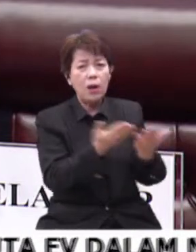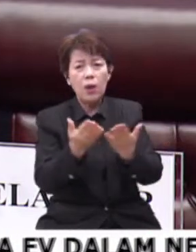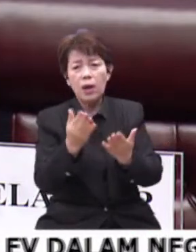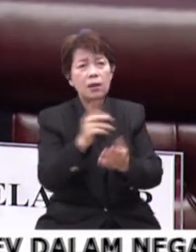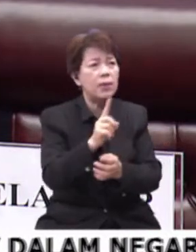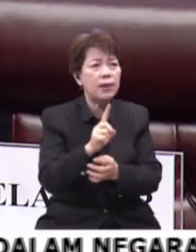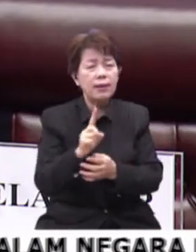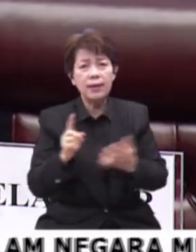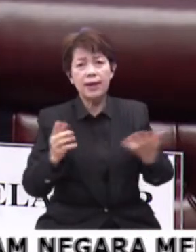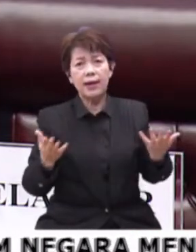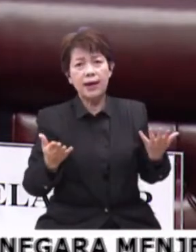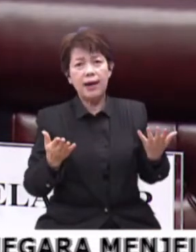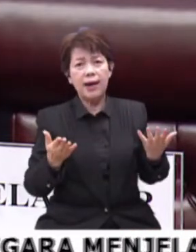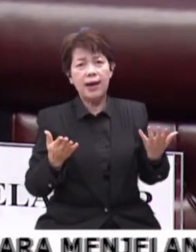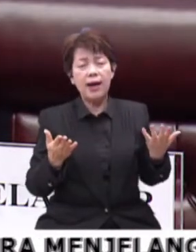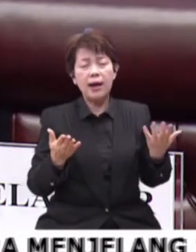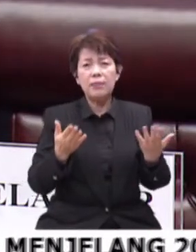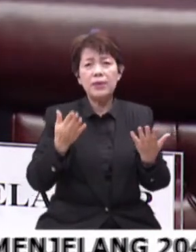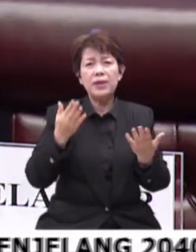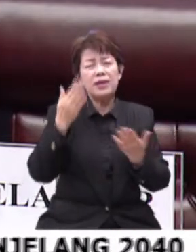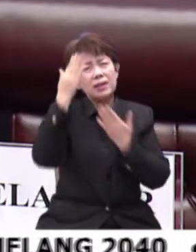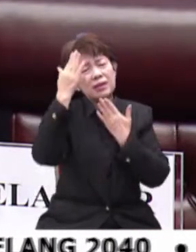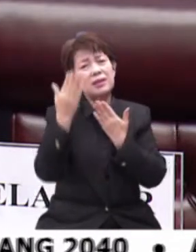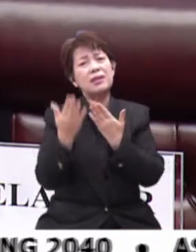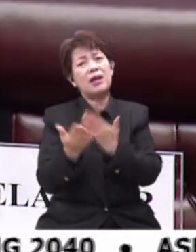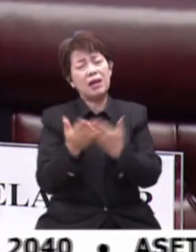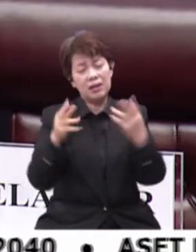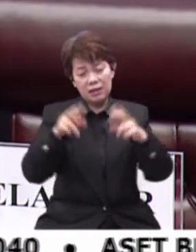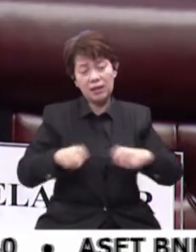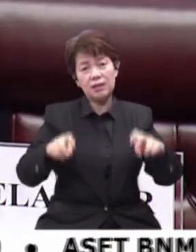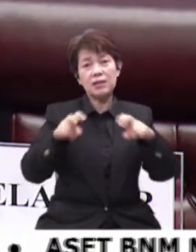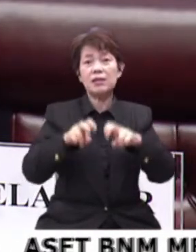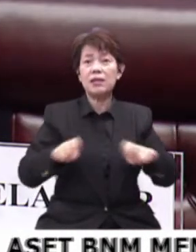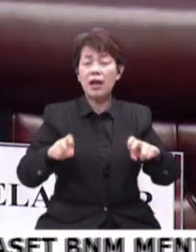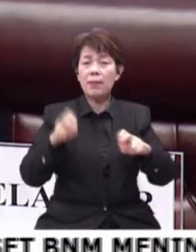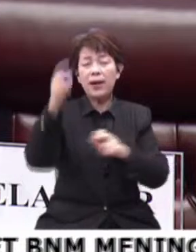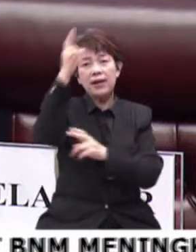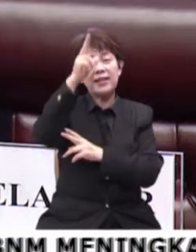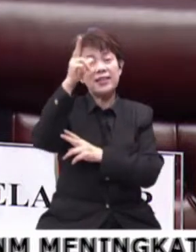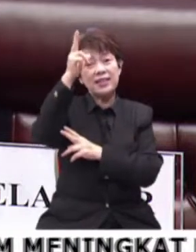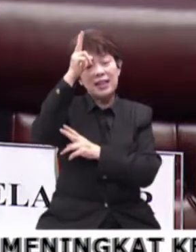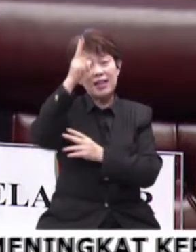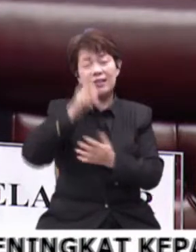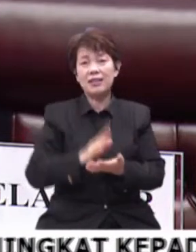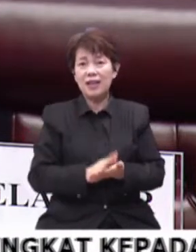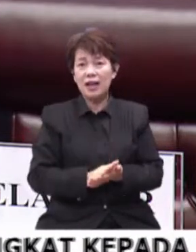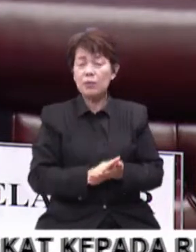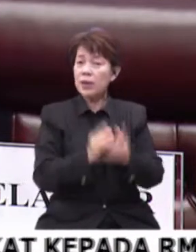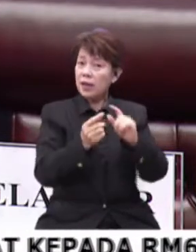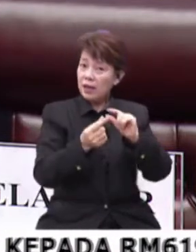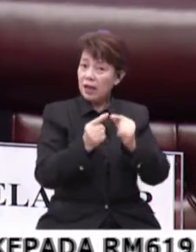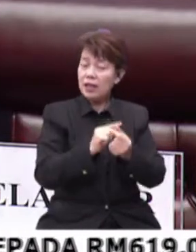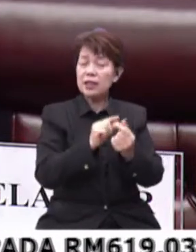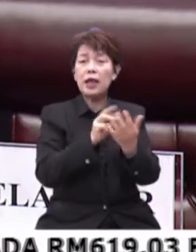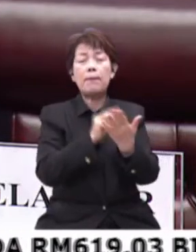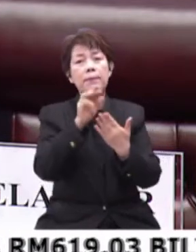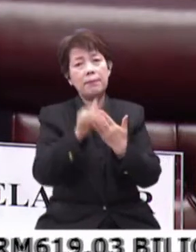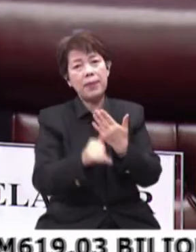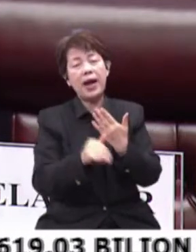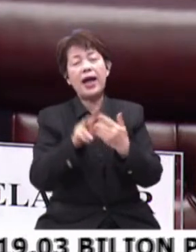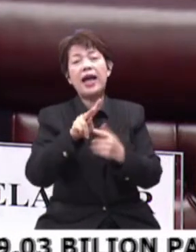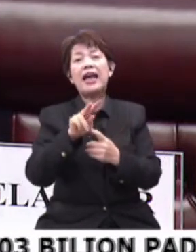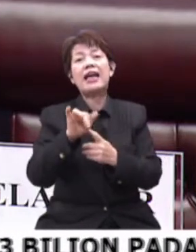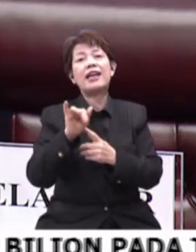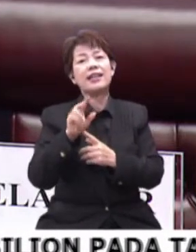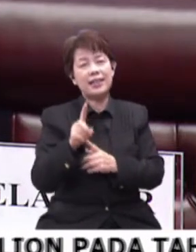apakah terdapat cadangan serta kajian yang dilaksanakan oleh pihak kerajaan bagi menggantikan tidak ada pada